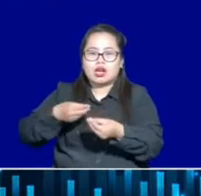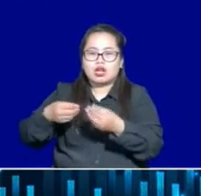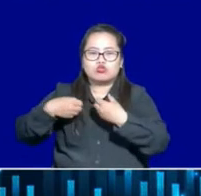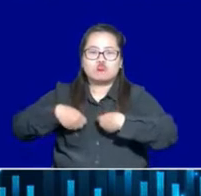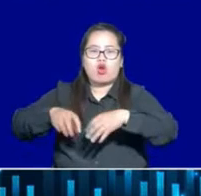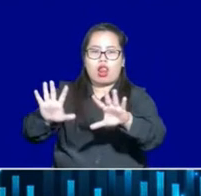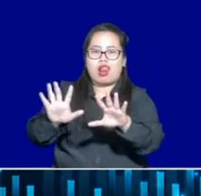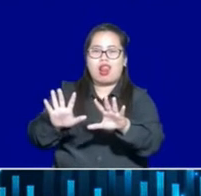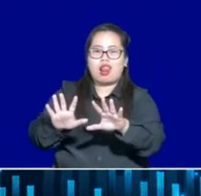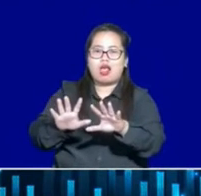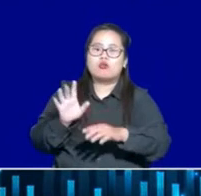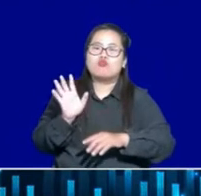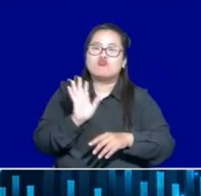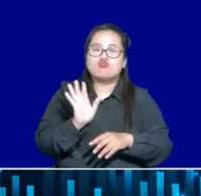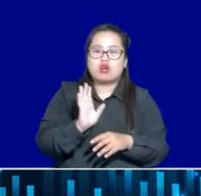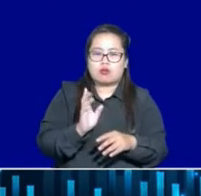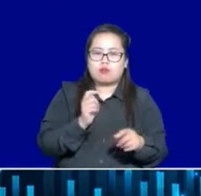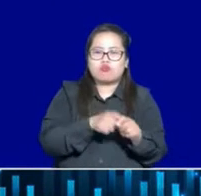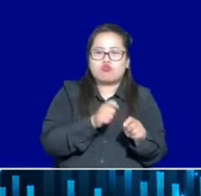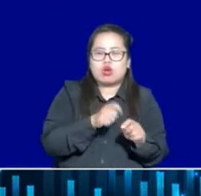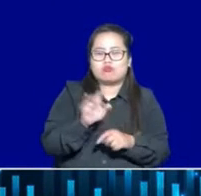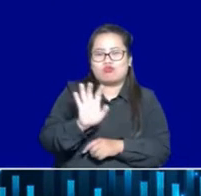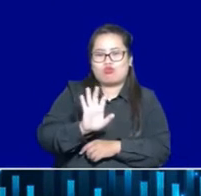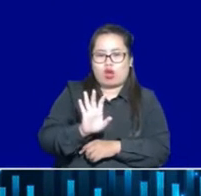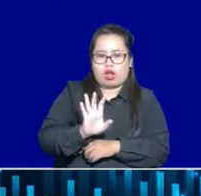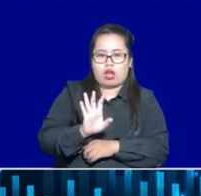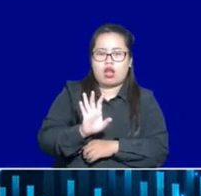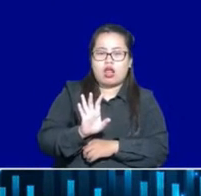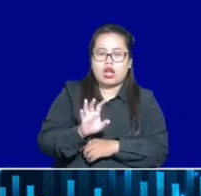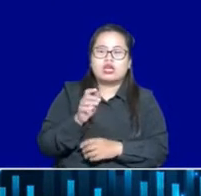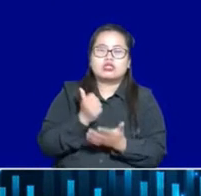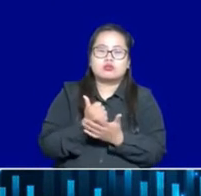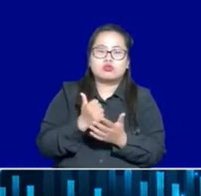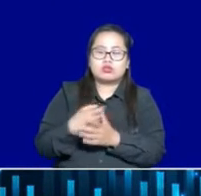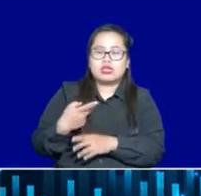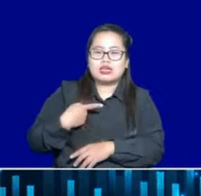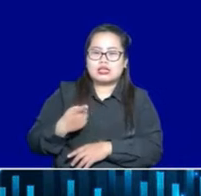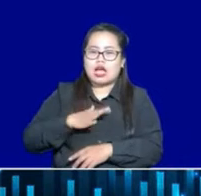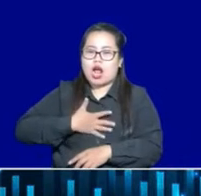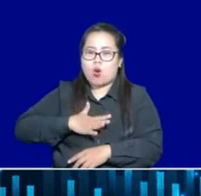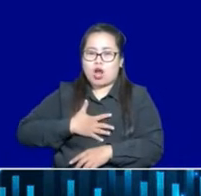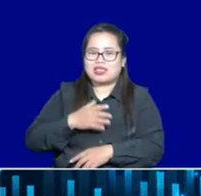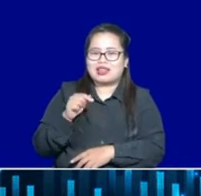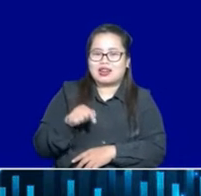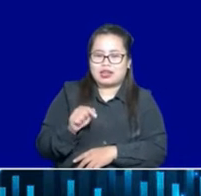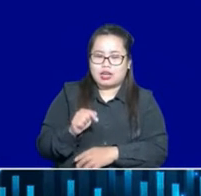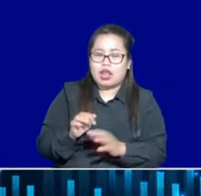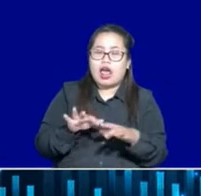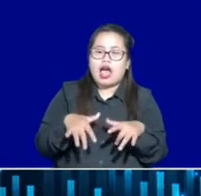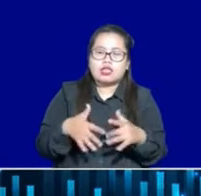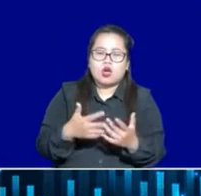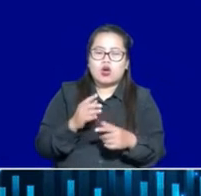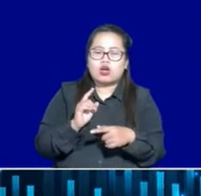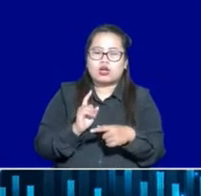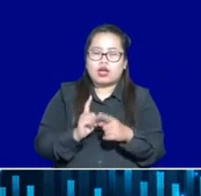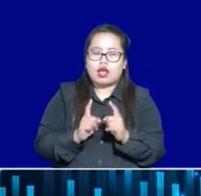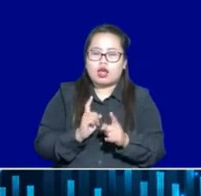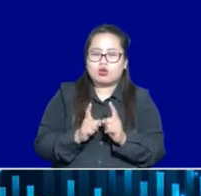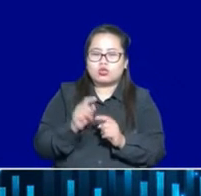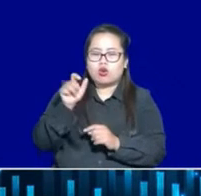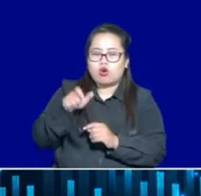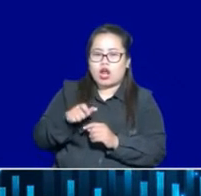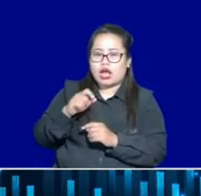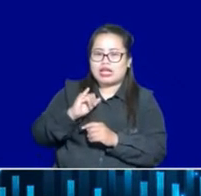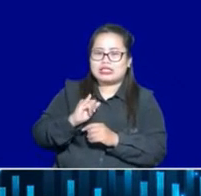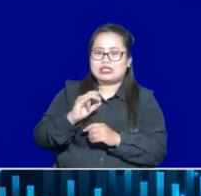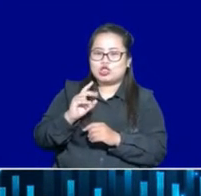Jadi bukan maker. Ini yang kita khawatirkan. Atau kalau enggak insinyur-insinyur jadi